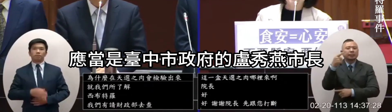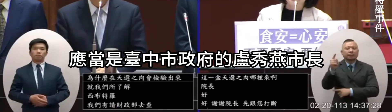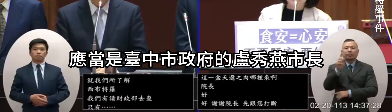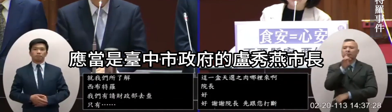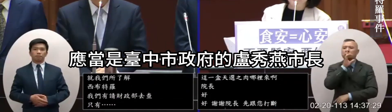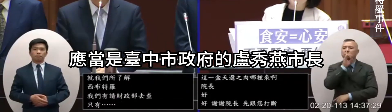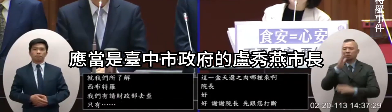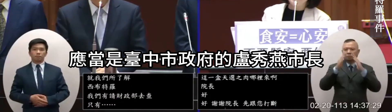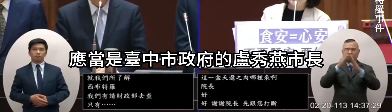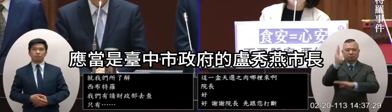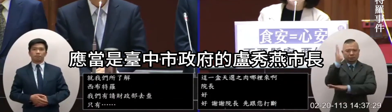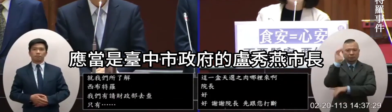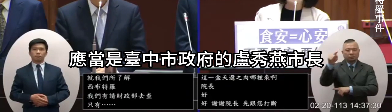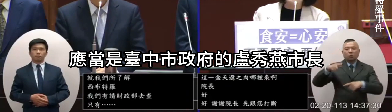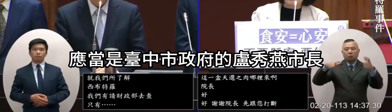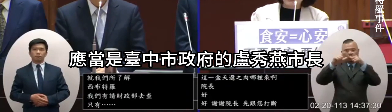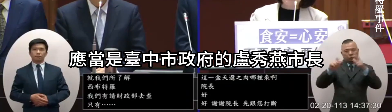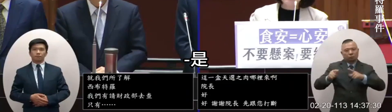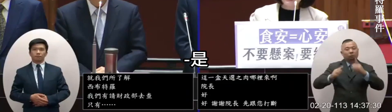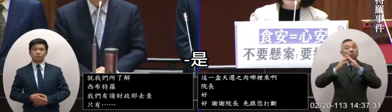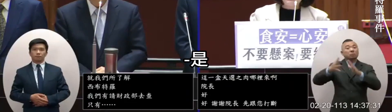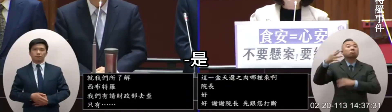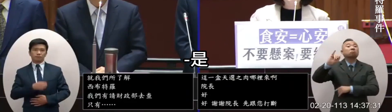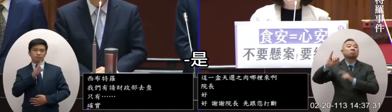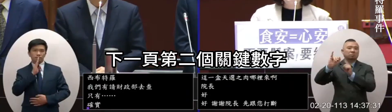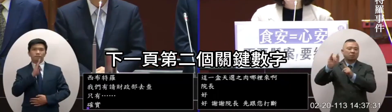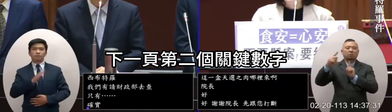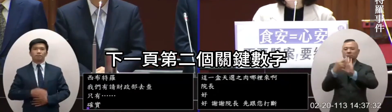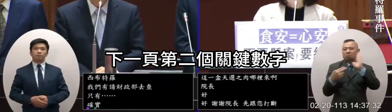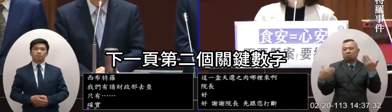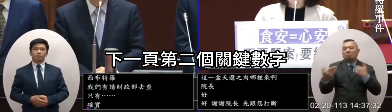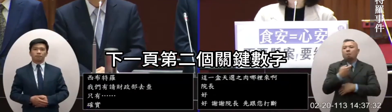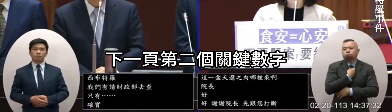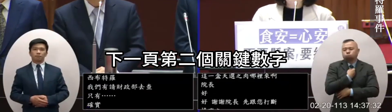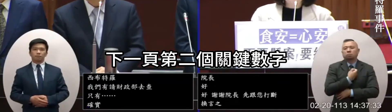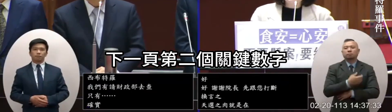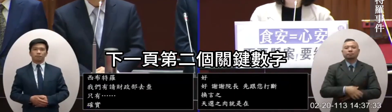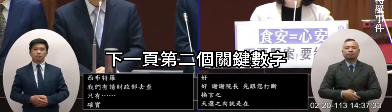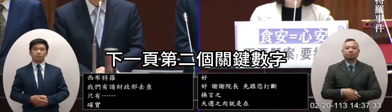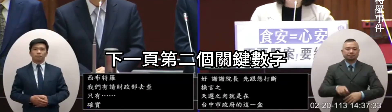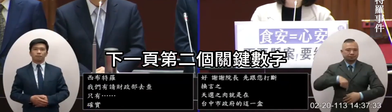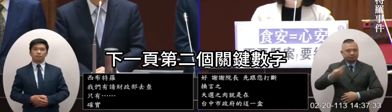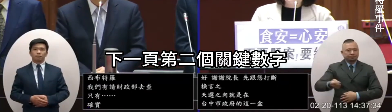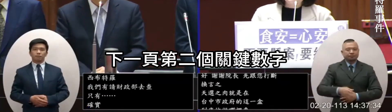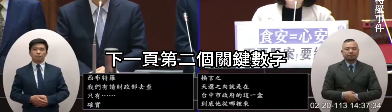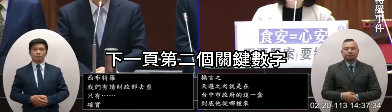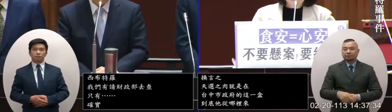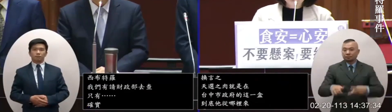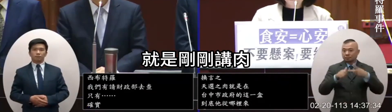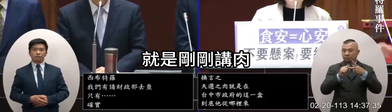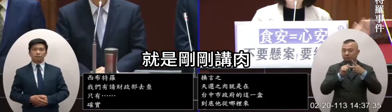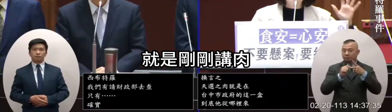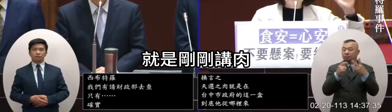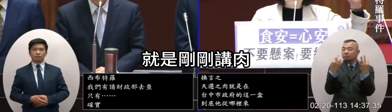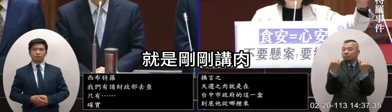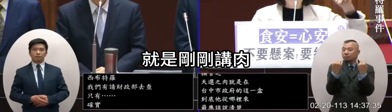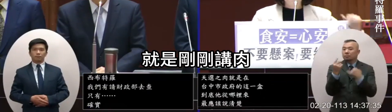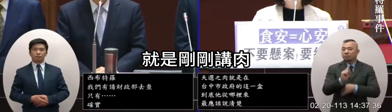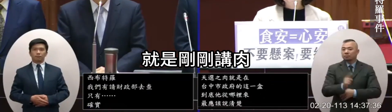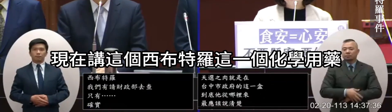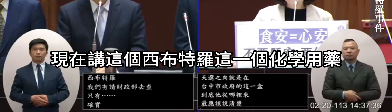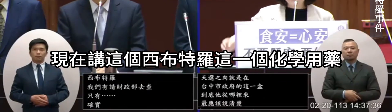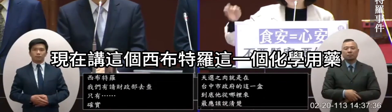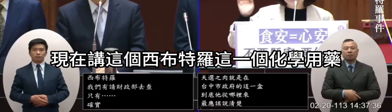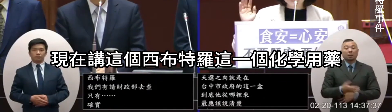中市政府的卢秀燕市长嘛。好，下一页。第二个关键数字就是刚刚讲